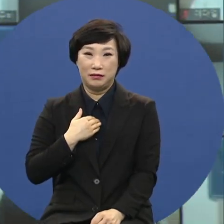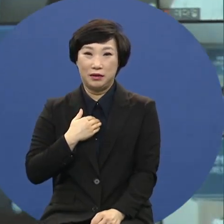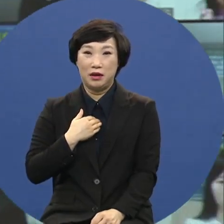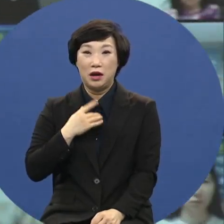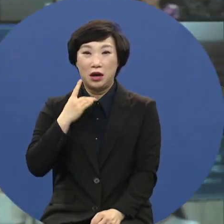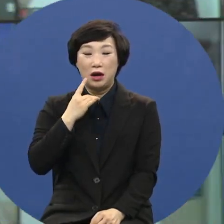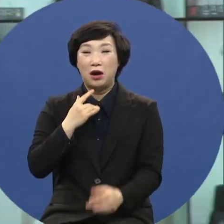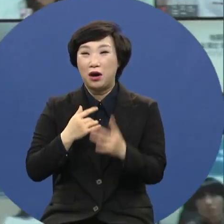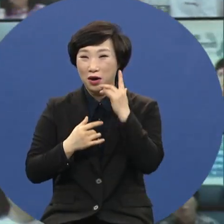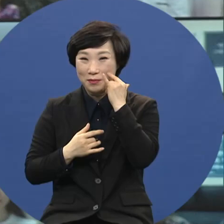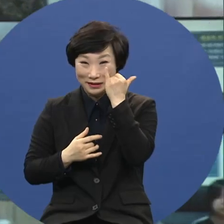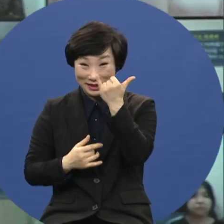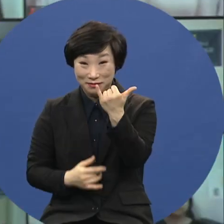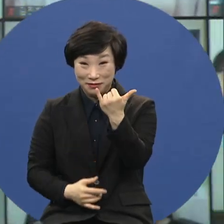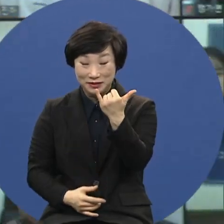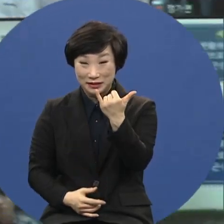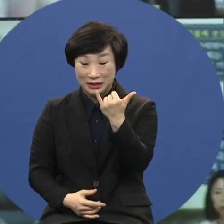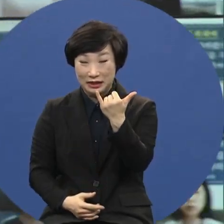어머니 아버지께서